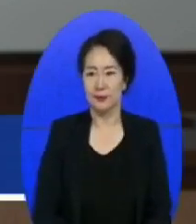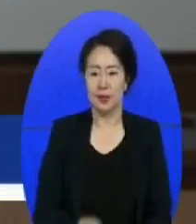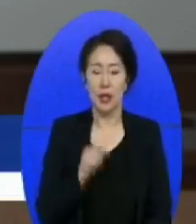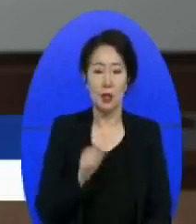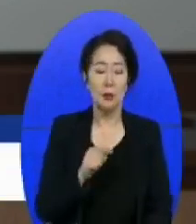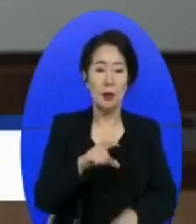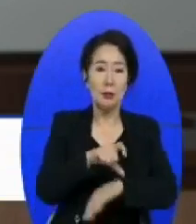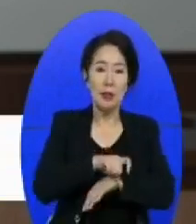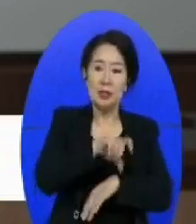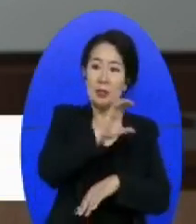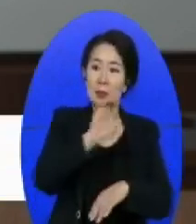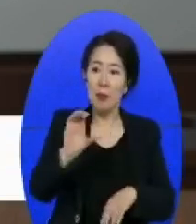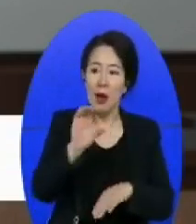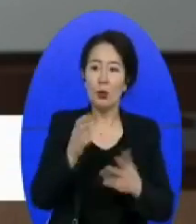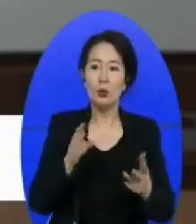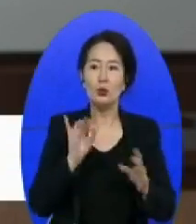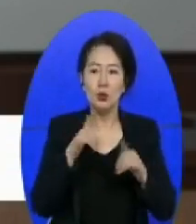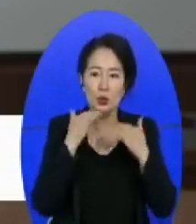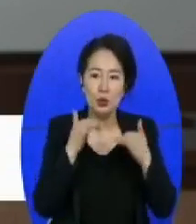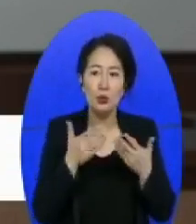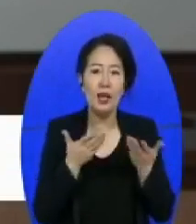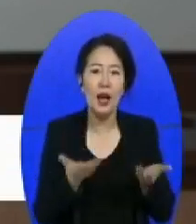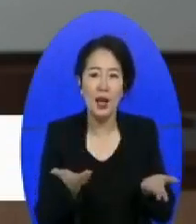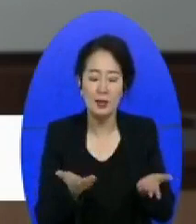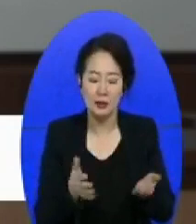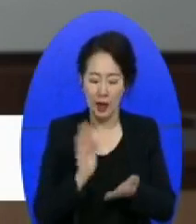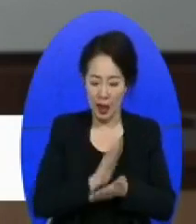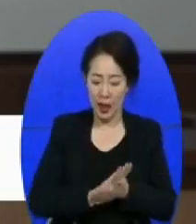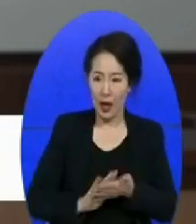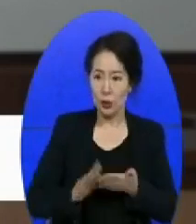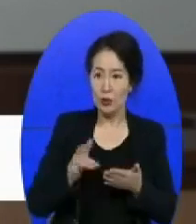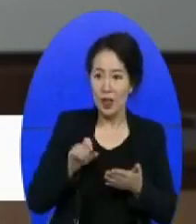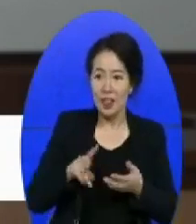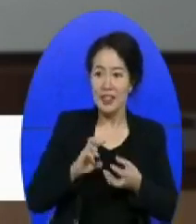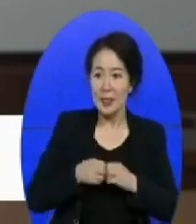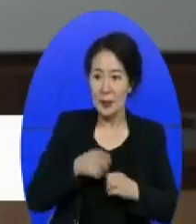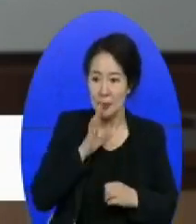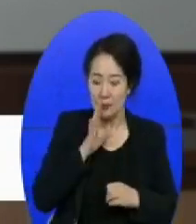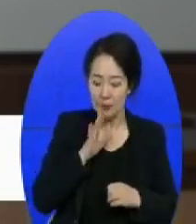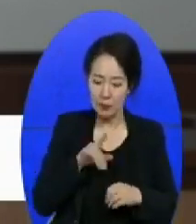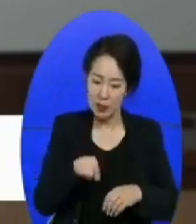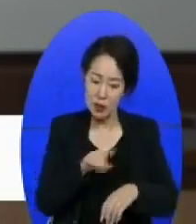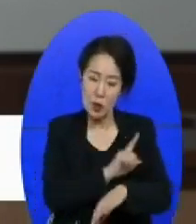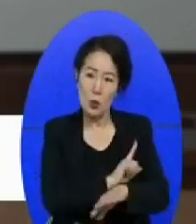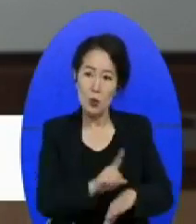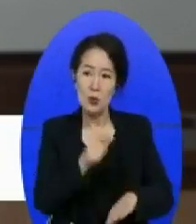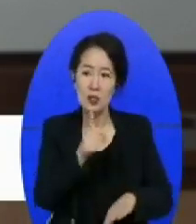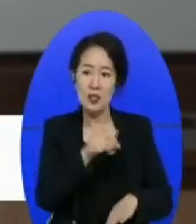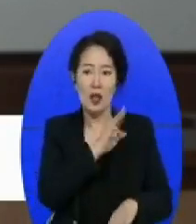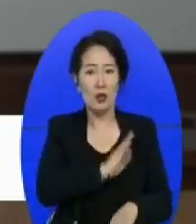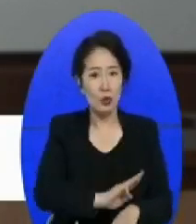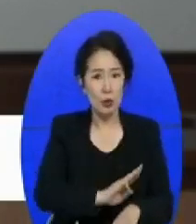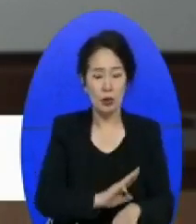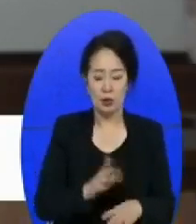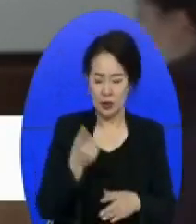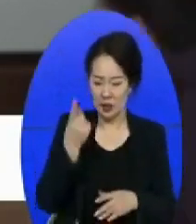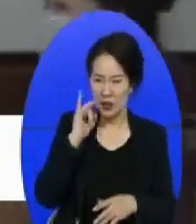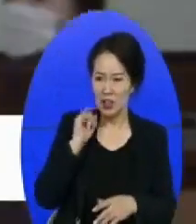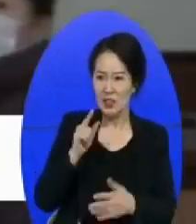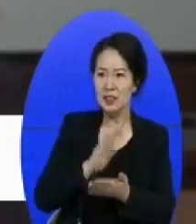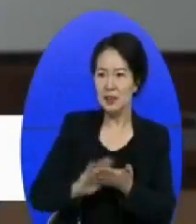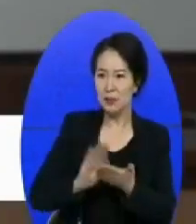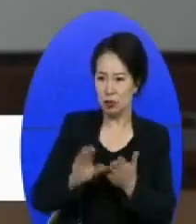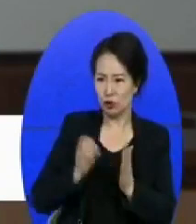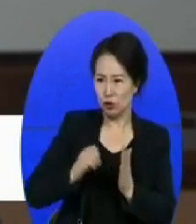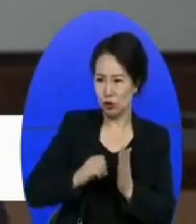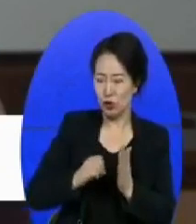мэрэгжлийн байгууллагууд юу зөвлөж байна гэхээр та ариутгал хийхин тулд ариутгалыг үр дүнтэй байлгах үүдхэн тулд эхлээд их цэвэрлэгээ хийсэн байх